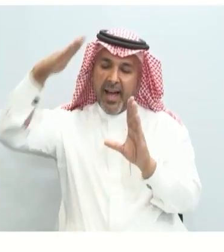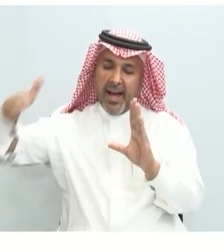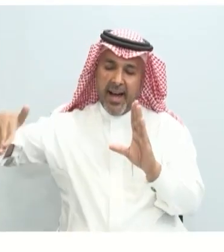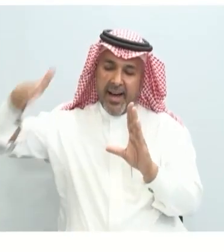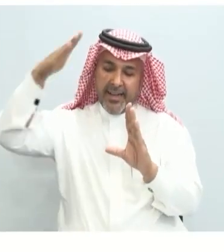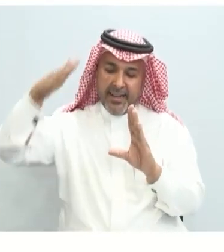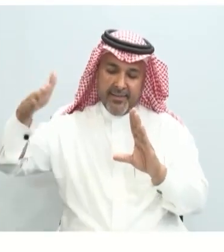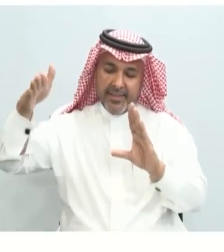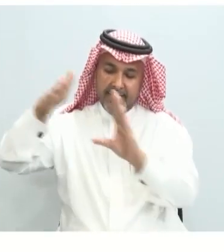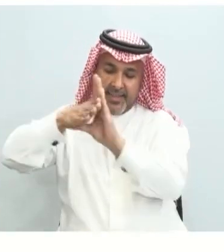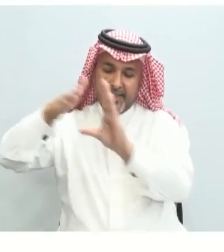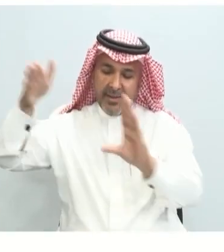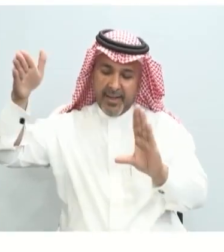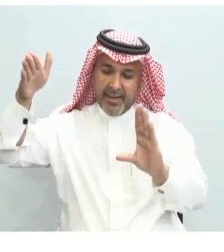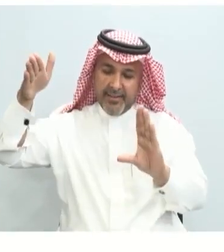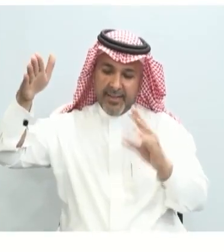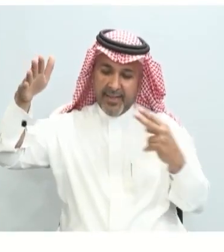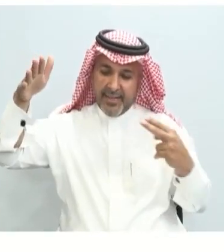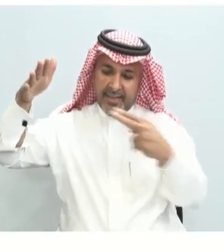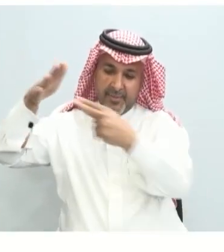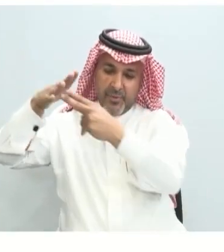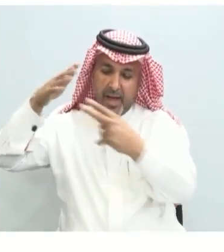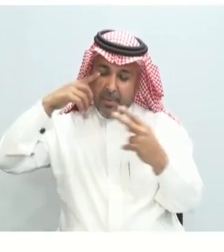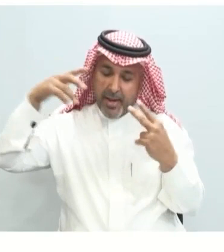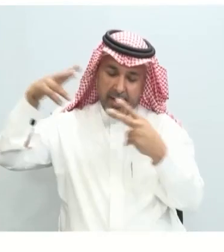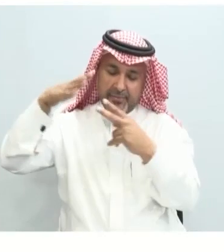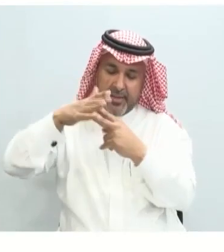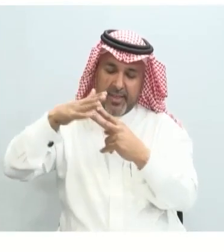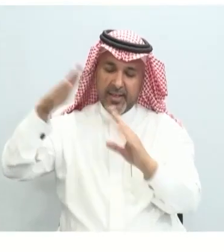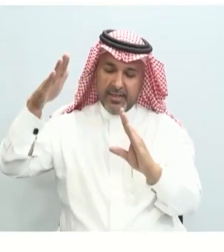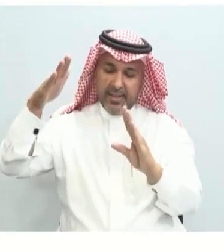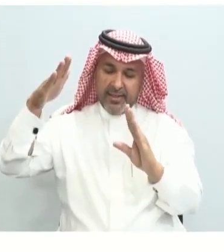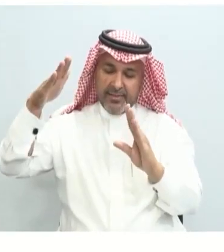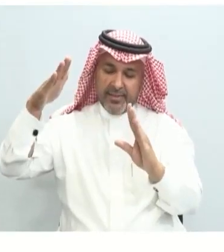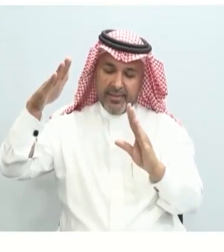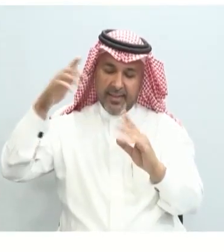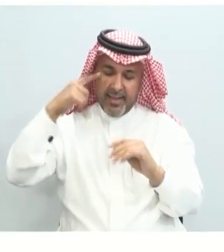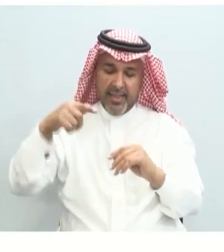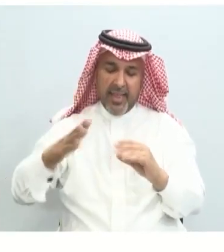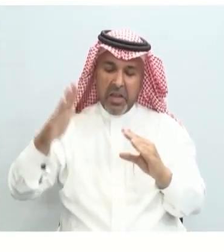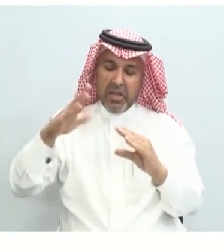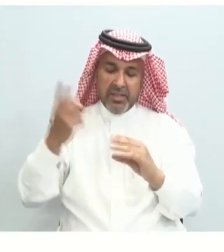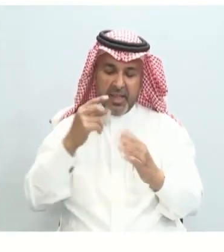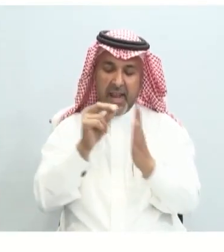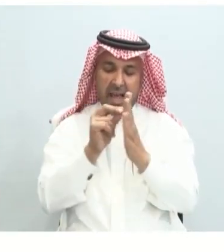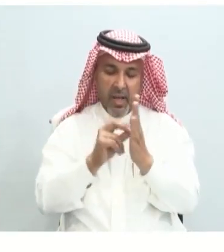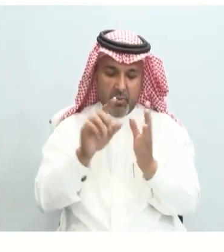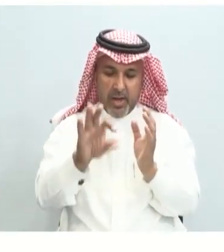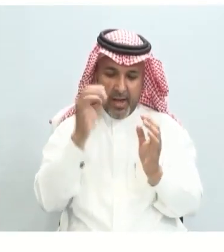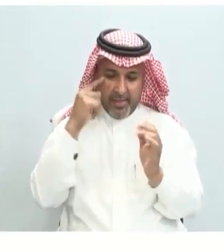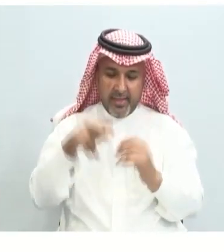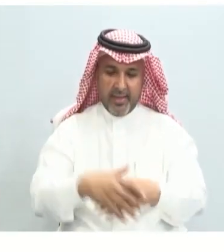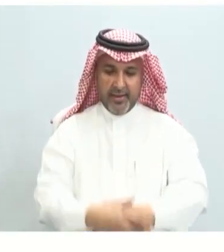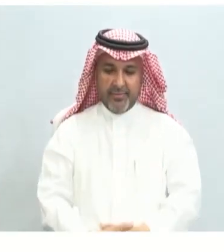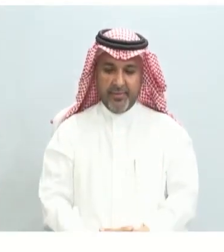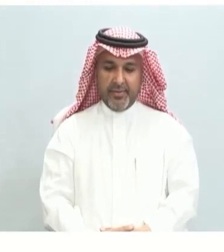ال 180 وبعدين اجيب الضلع سي يعني ايضا بقانون الجيوب فلو حبيت اني الان اقول والله